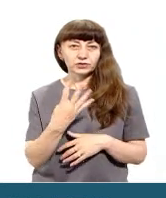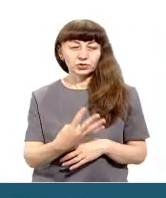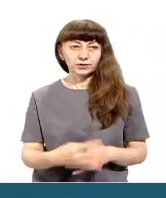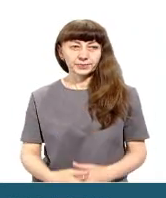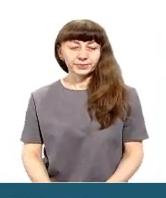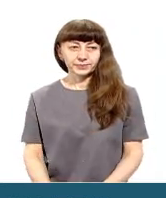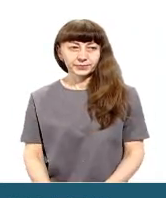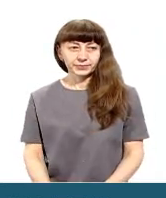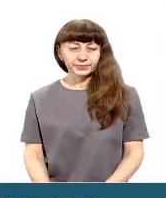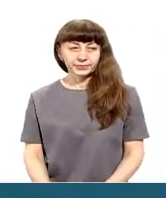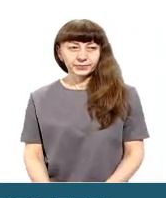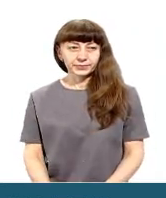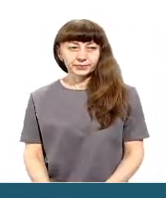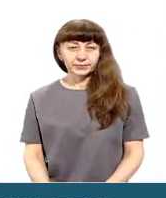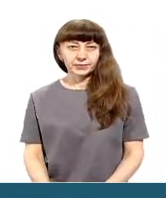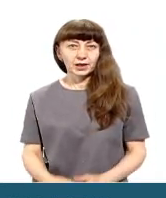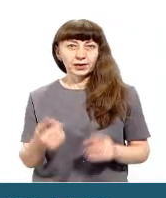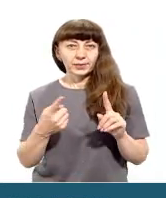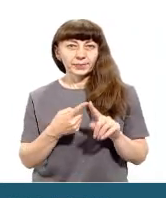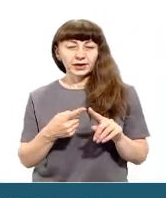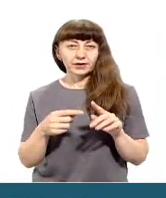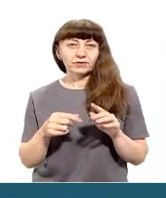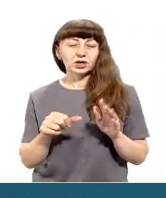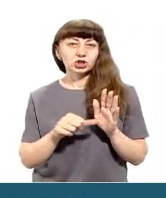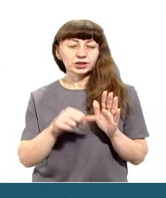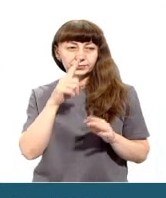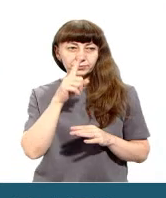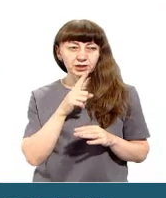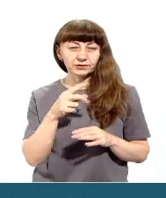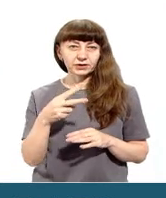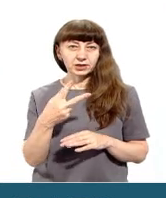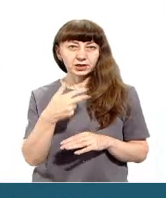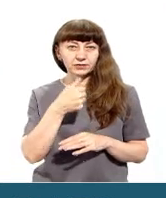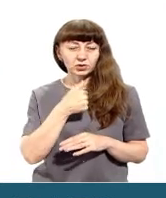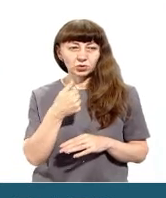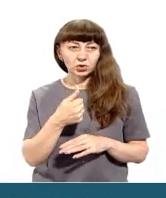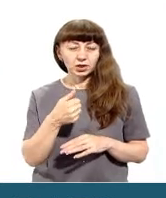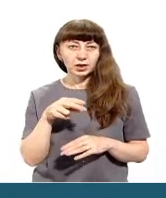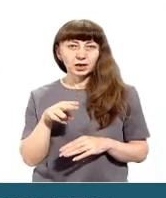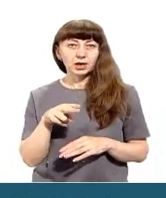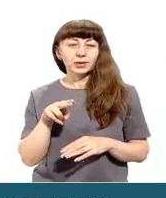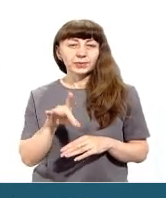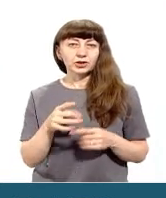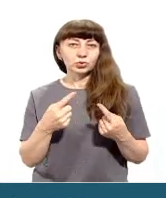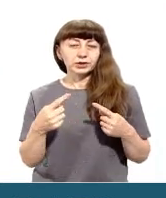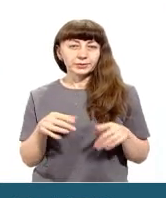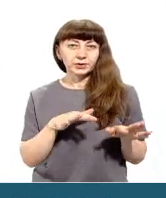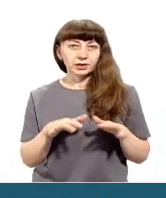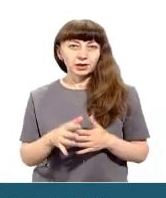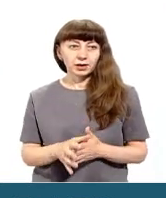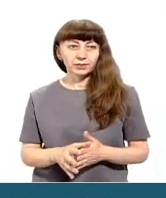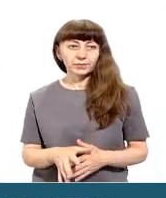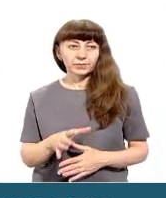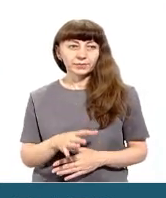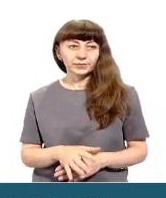году. К примеру, в первом полугодии 2023 года при плановых исследованиях, а также при оздоровительных мероприятиях